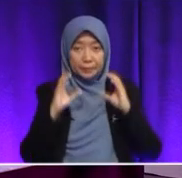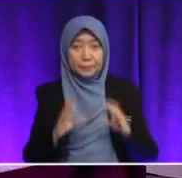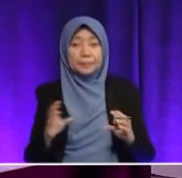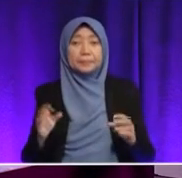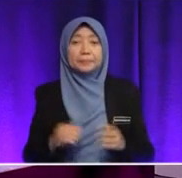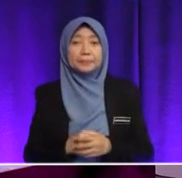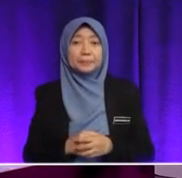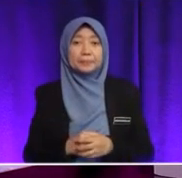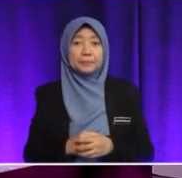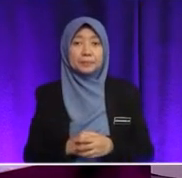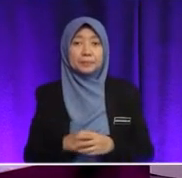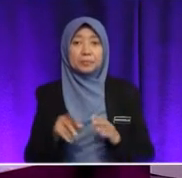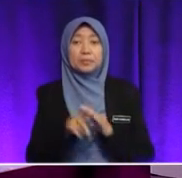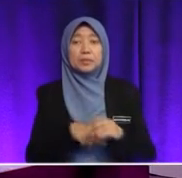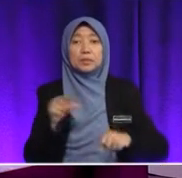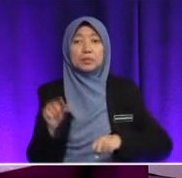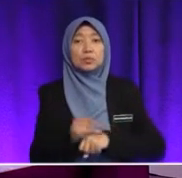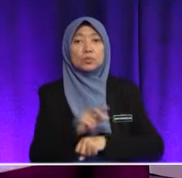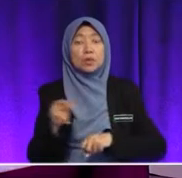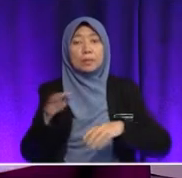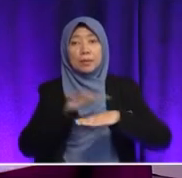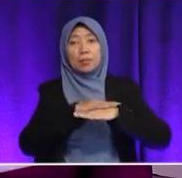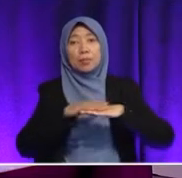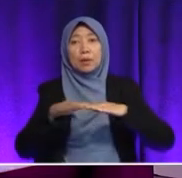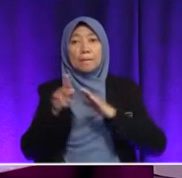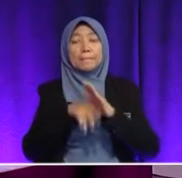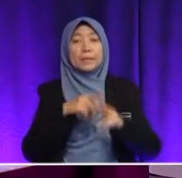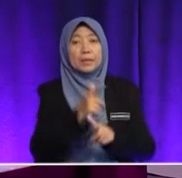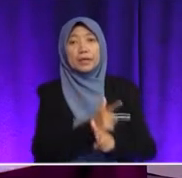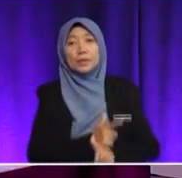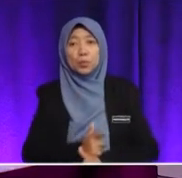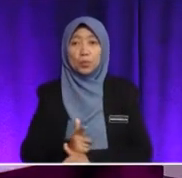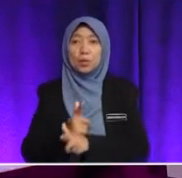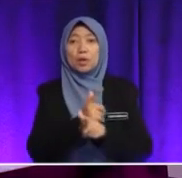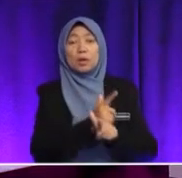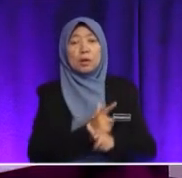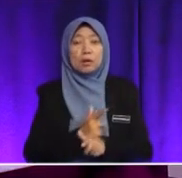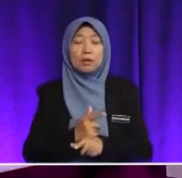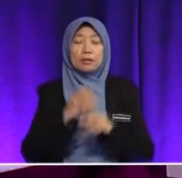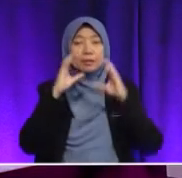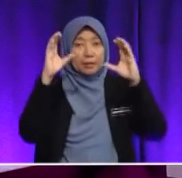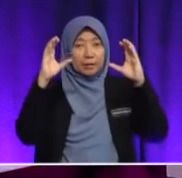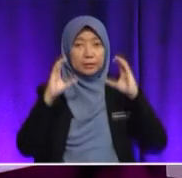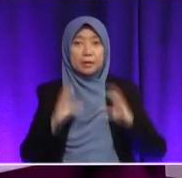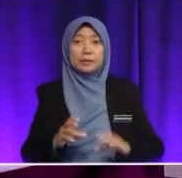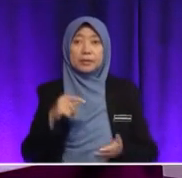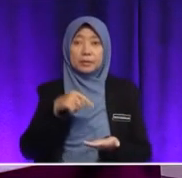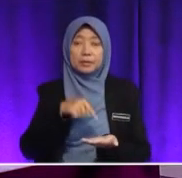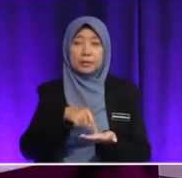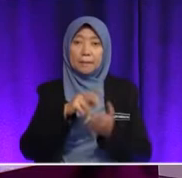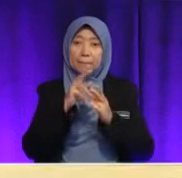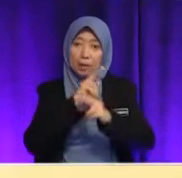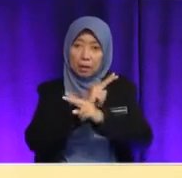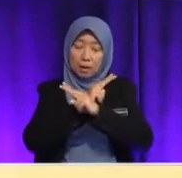pertama penggunaan permukaan perlindungan dan kaidah nih biasanya dia menghalang